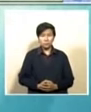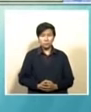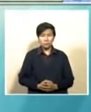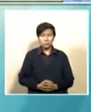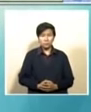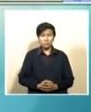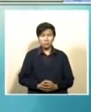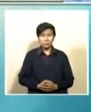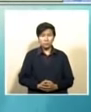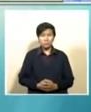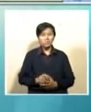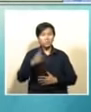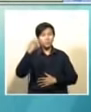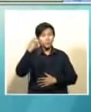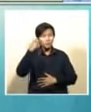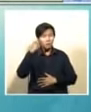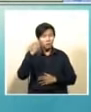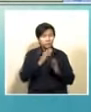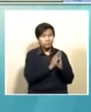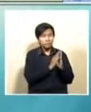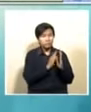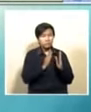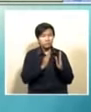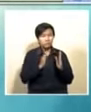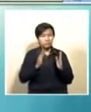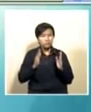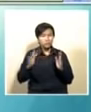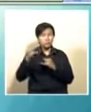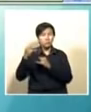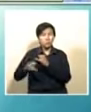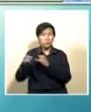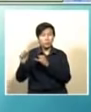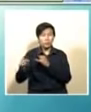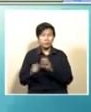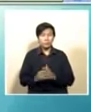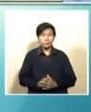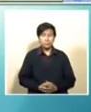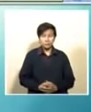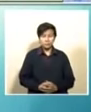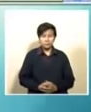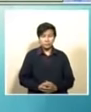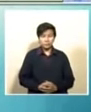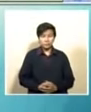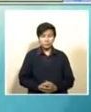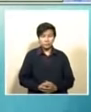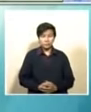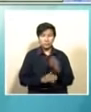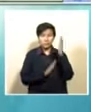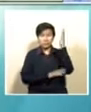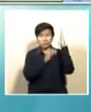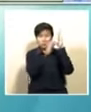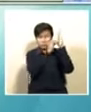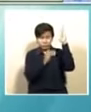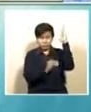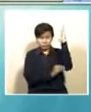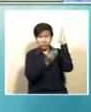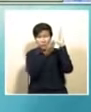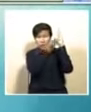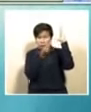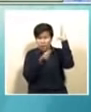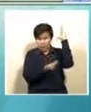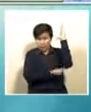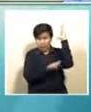อันนี้ยาที่พูดถึงคือฟาวิพิลาเวียเราเพิ่งได้มา 24,000